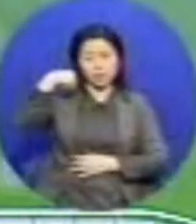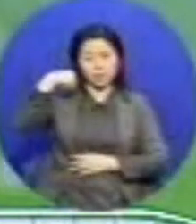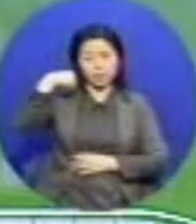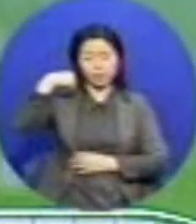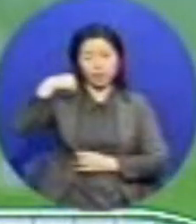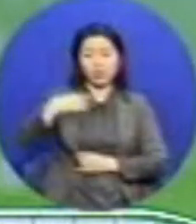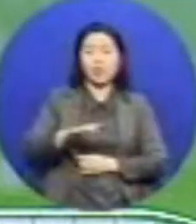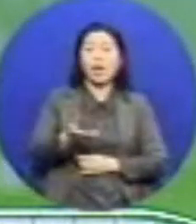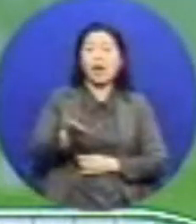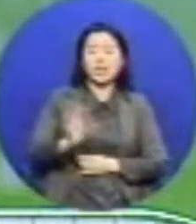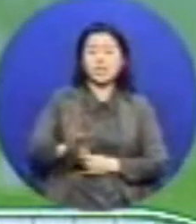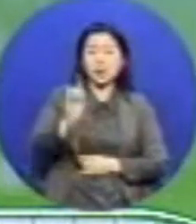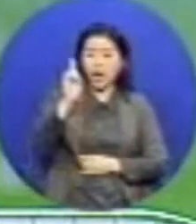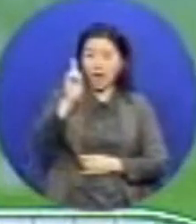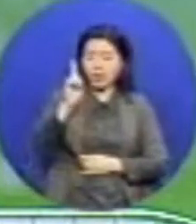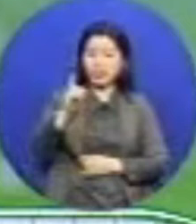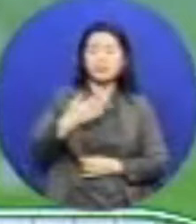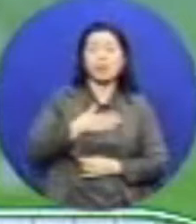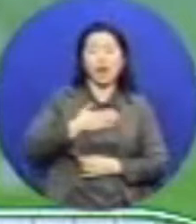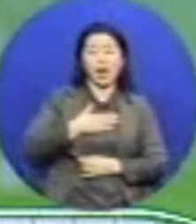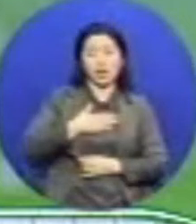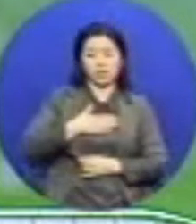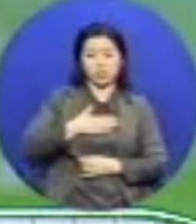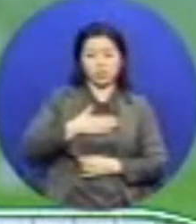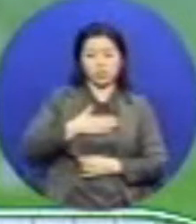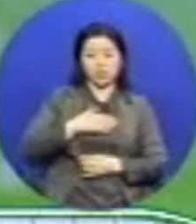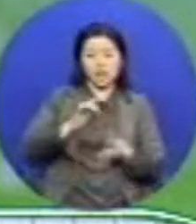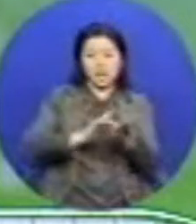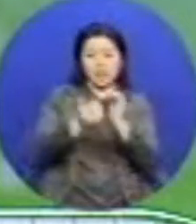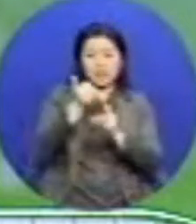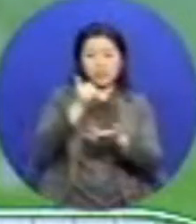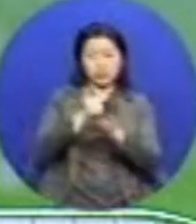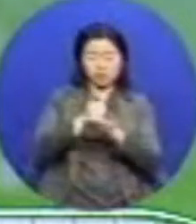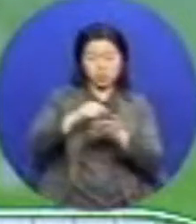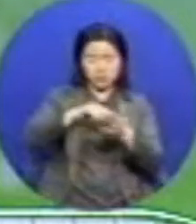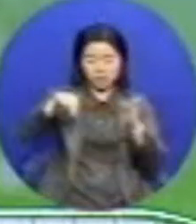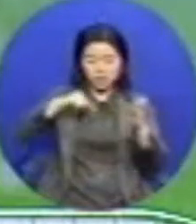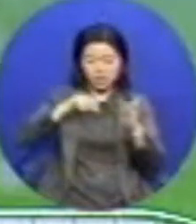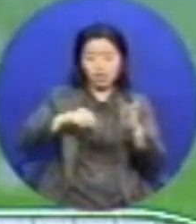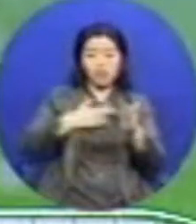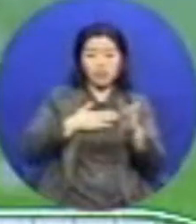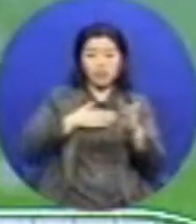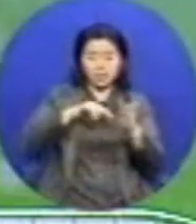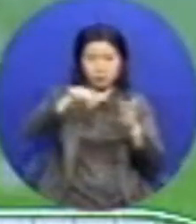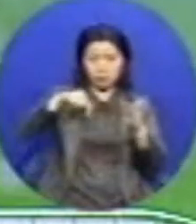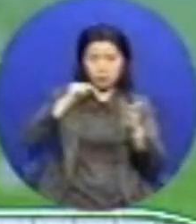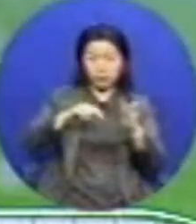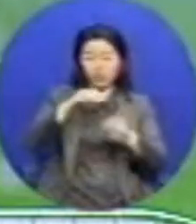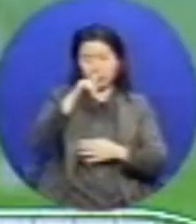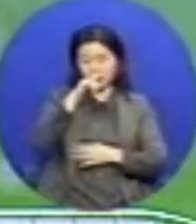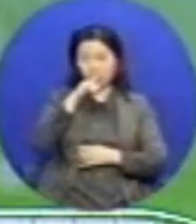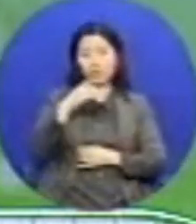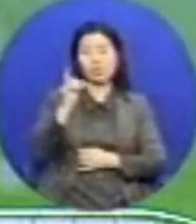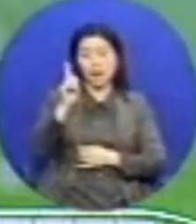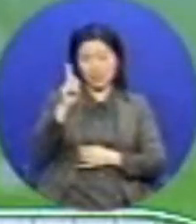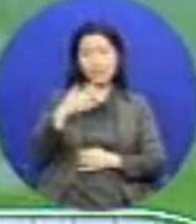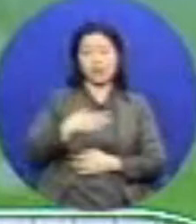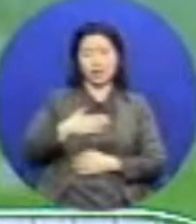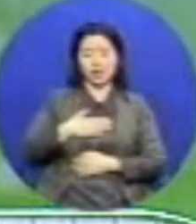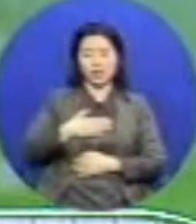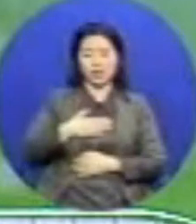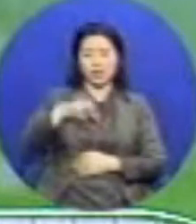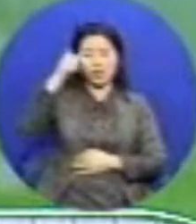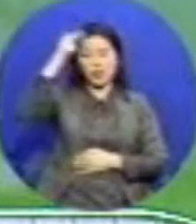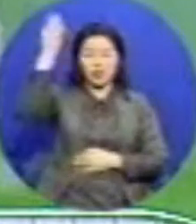알겠어요 예수님이 제 안에 계신 거 그거 한 가지는 알겠어요 3 힘 신기하죠 전에는